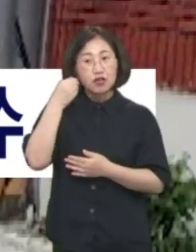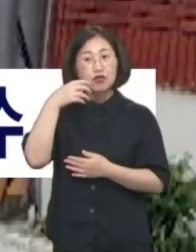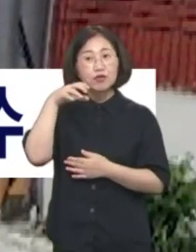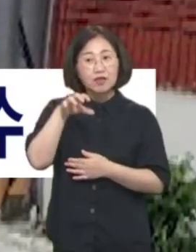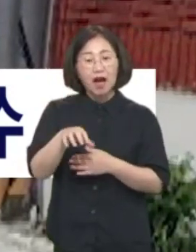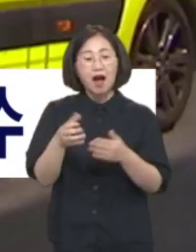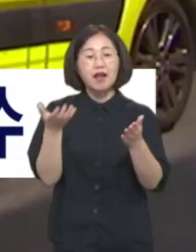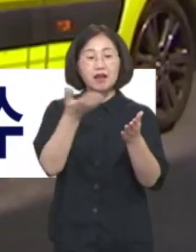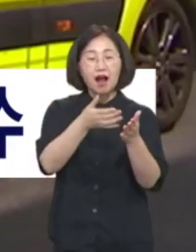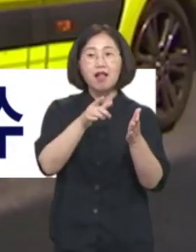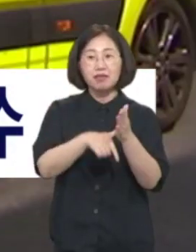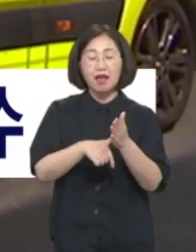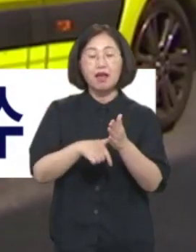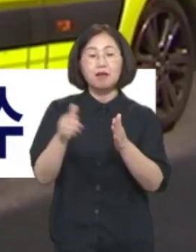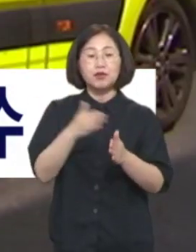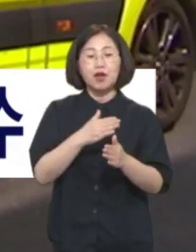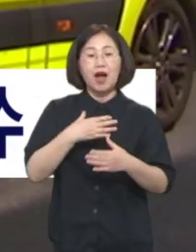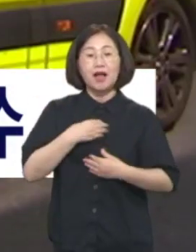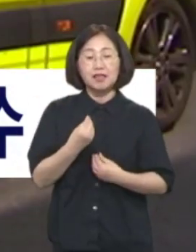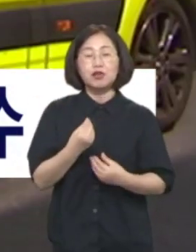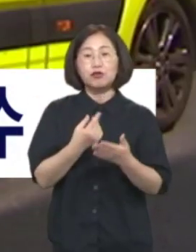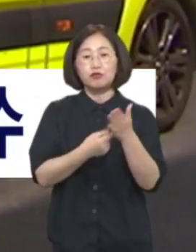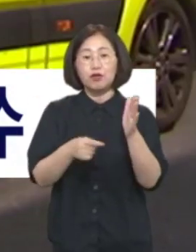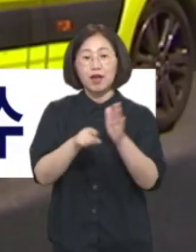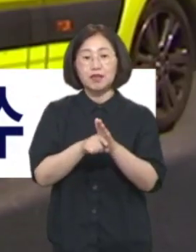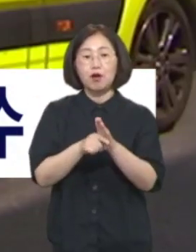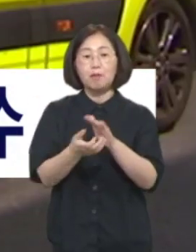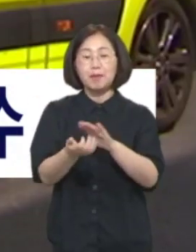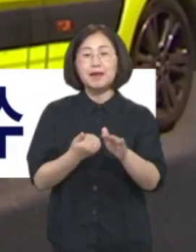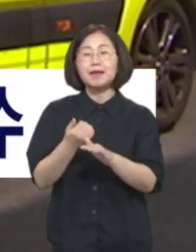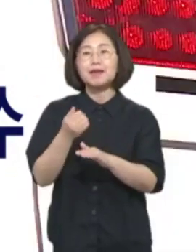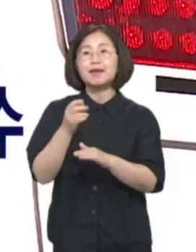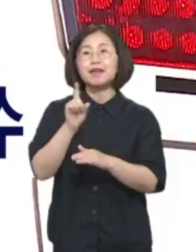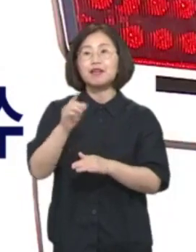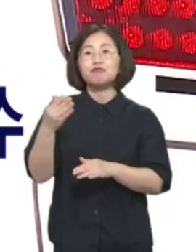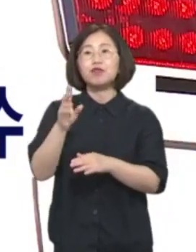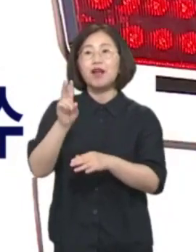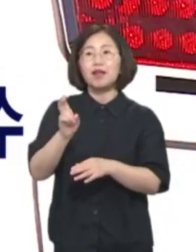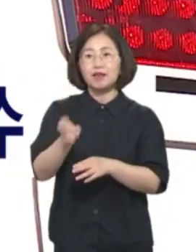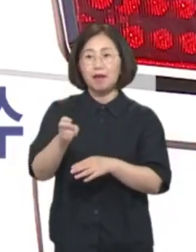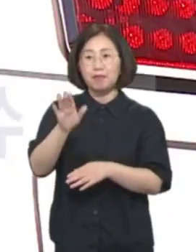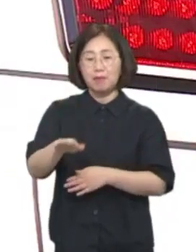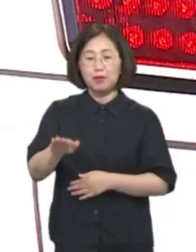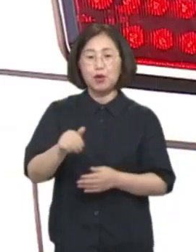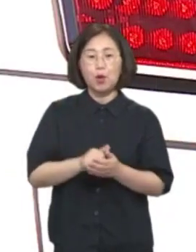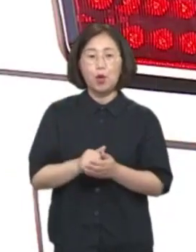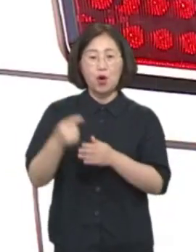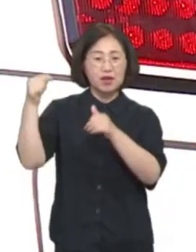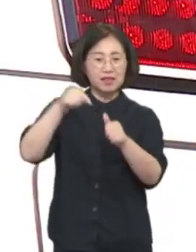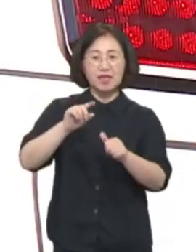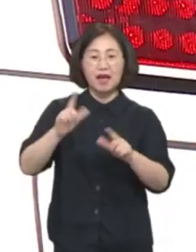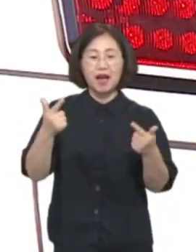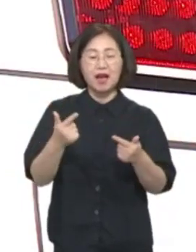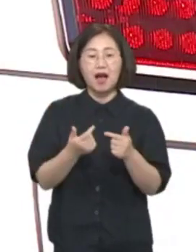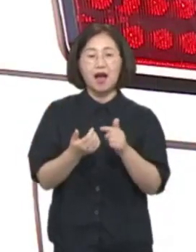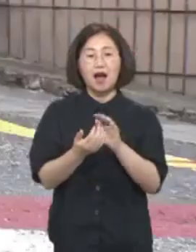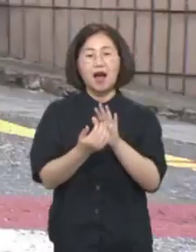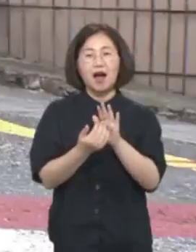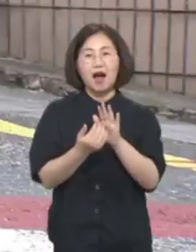때부터 안전사고에 대비해 배치돼 있었고 상부의 지시 때문이 아니라 현장 구급대원들이 안전 예방